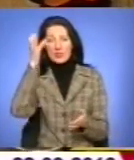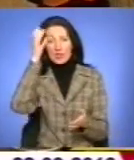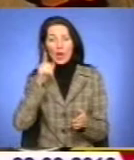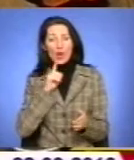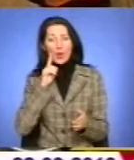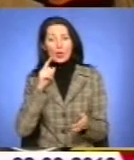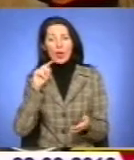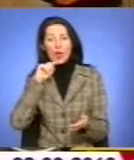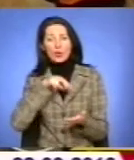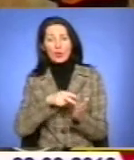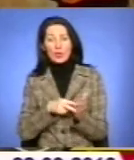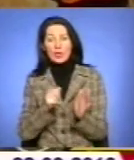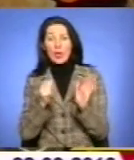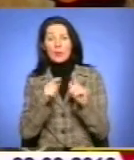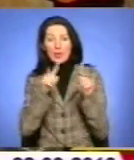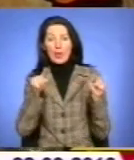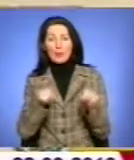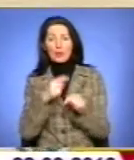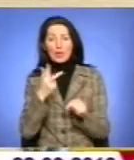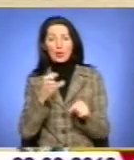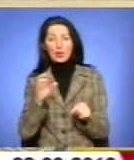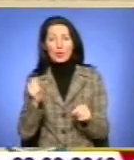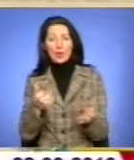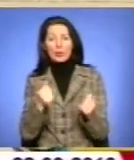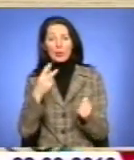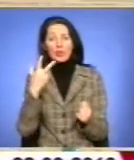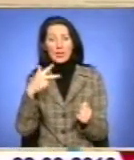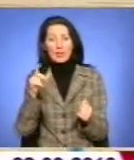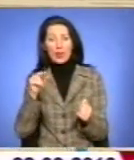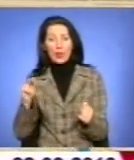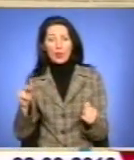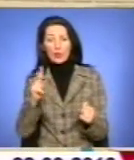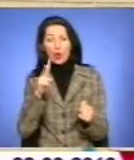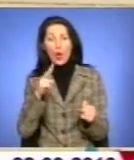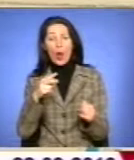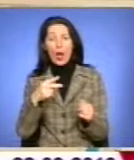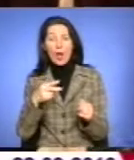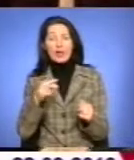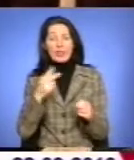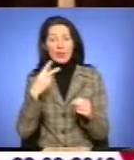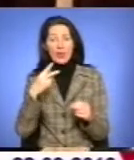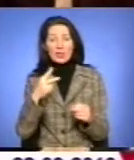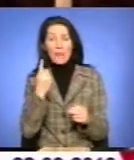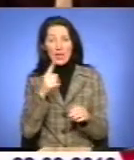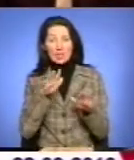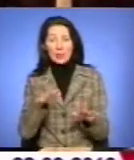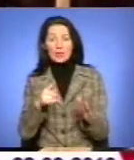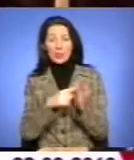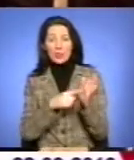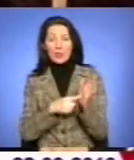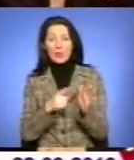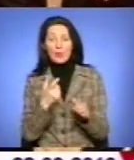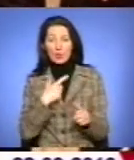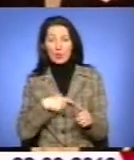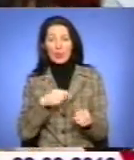третього ступеня отримали 30 учнів, другого – 20. Перше місце розділили між собою 10 школярів. Голова журі,